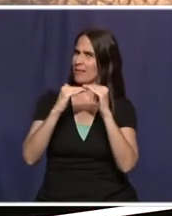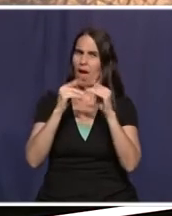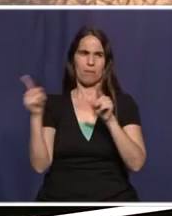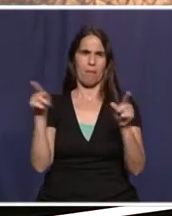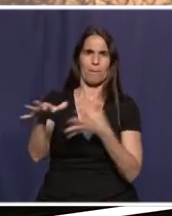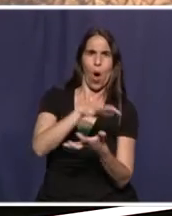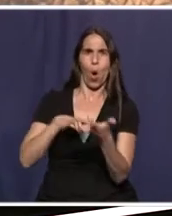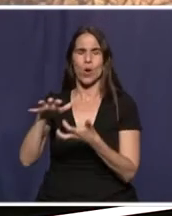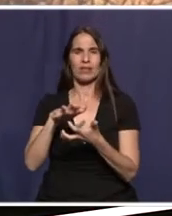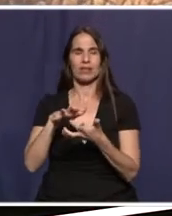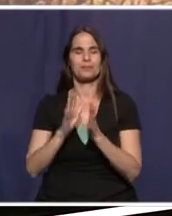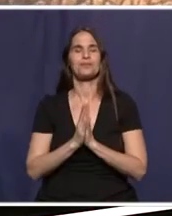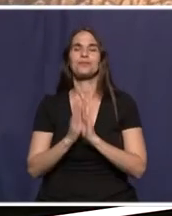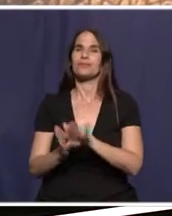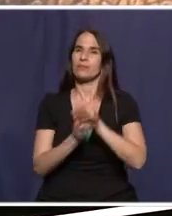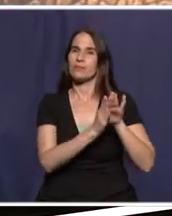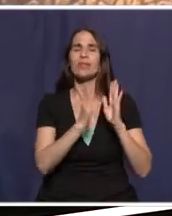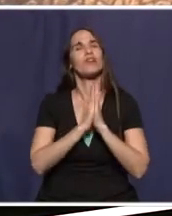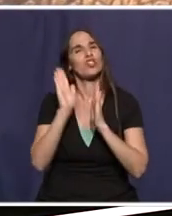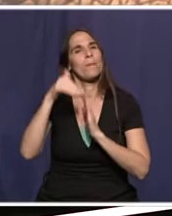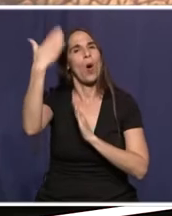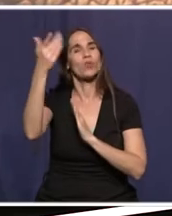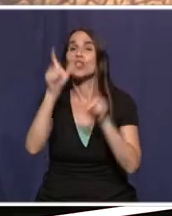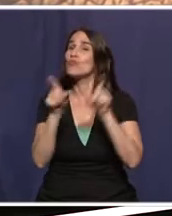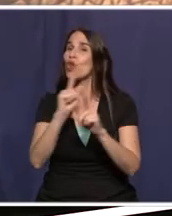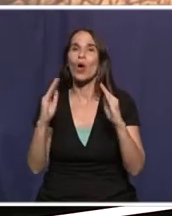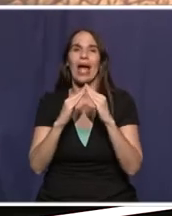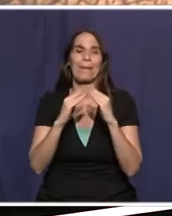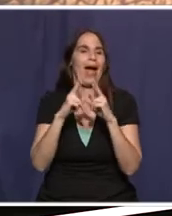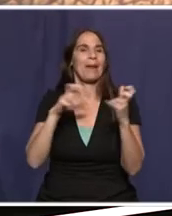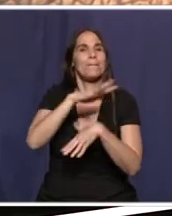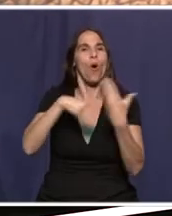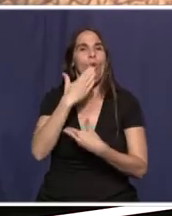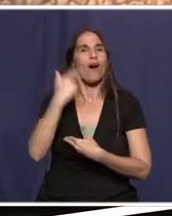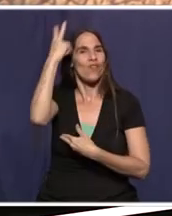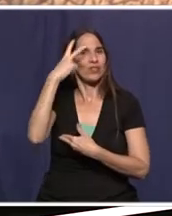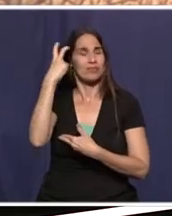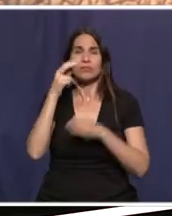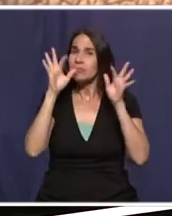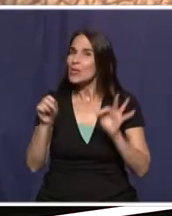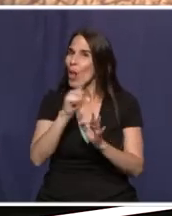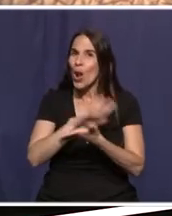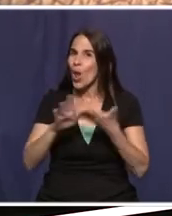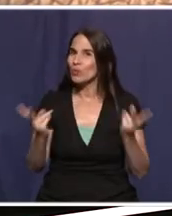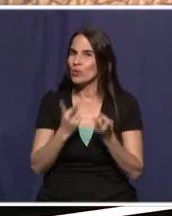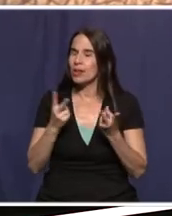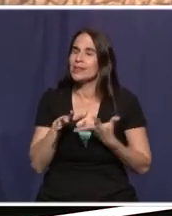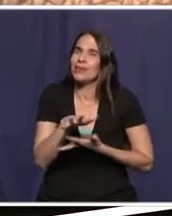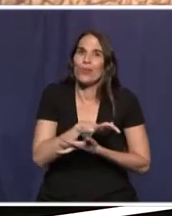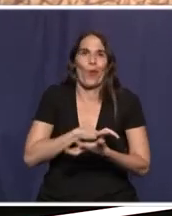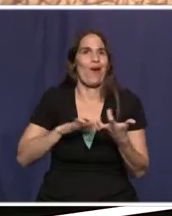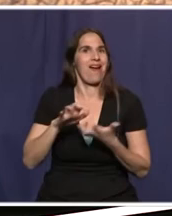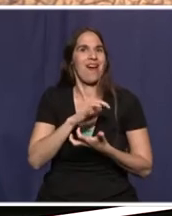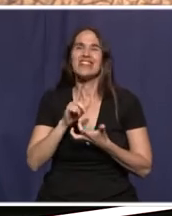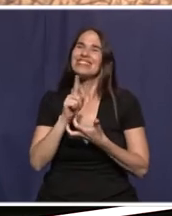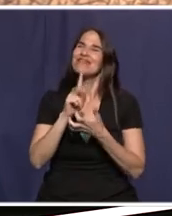הפרעות. בקשתי גם החוצה, אל אלו שאינם חיים בערים מעורבות. המציאות איננה פשוטה, היא מורכבת לאין שיעור מהפתרונות